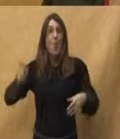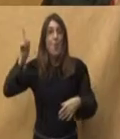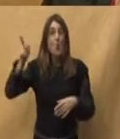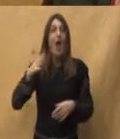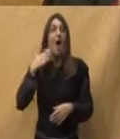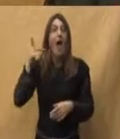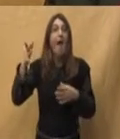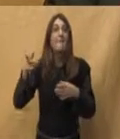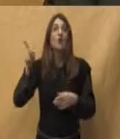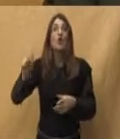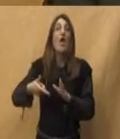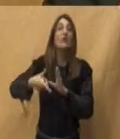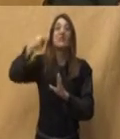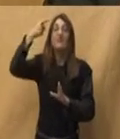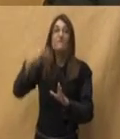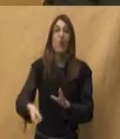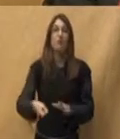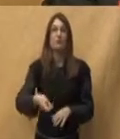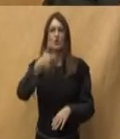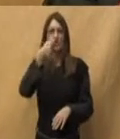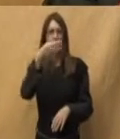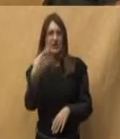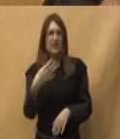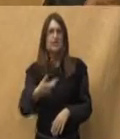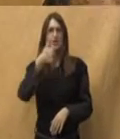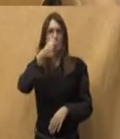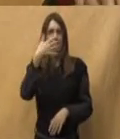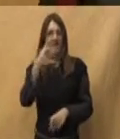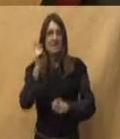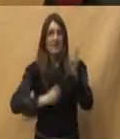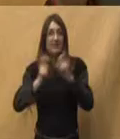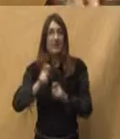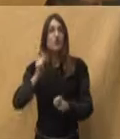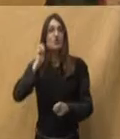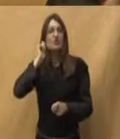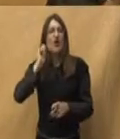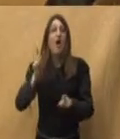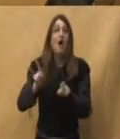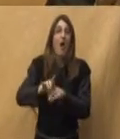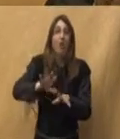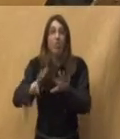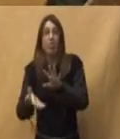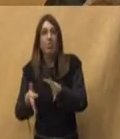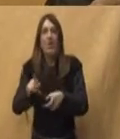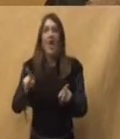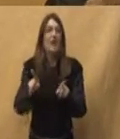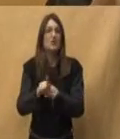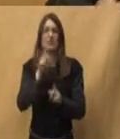Americi je to dvostruko više. 140-150 kila, žene se valjaju. Isto tako muškarci.